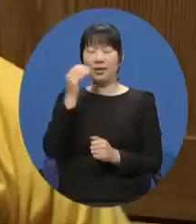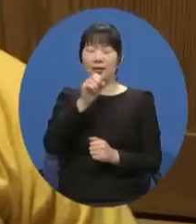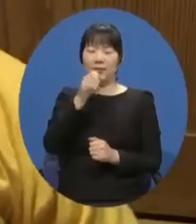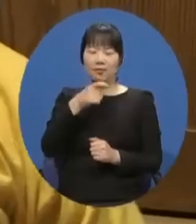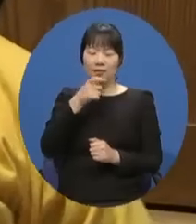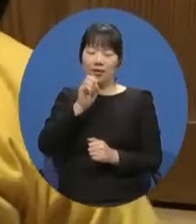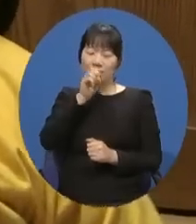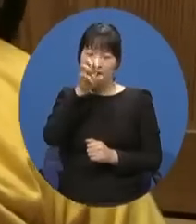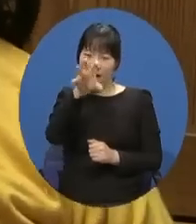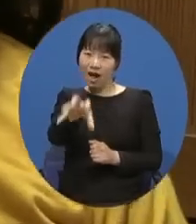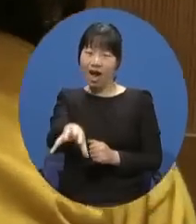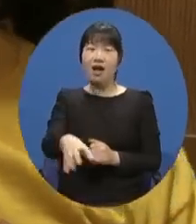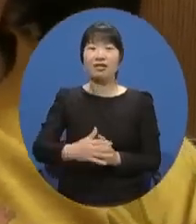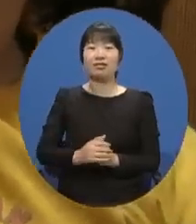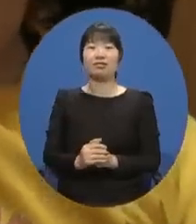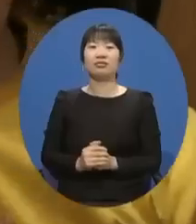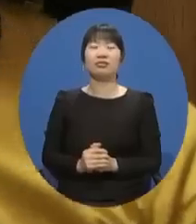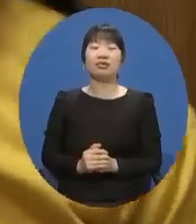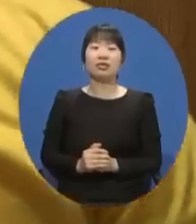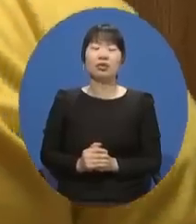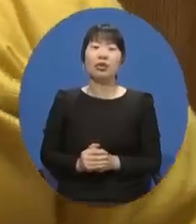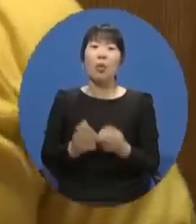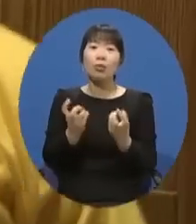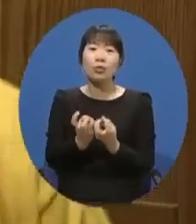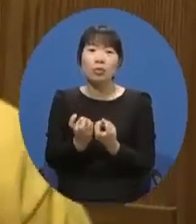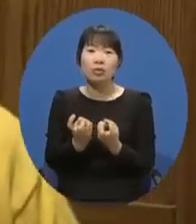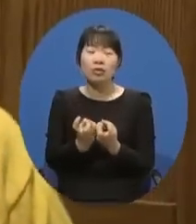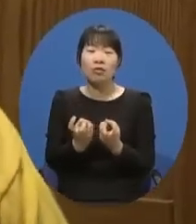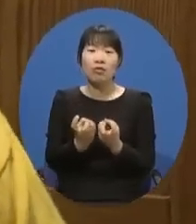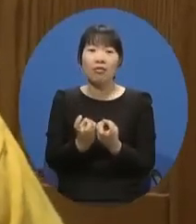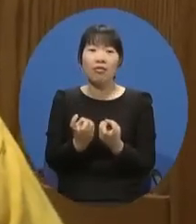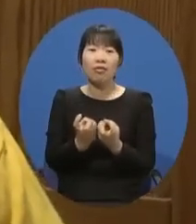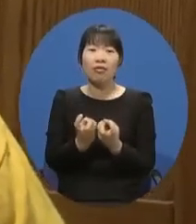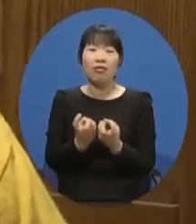나오지? 이렇게. 어떻게 한다고?